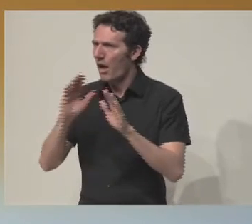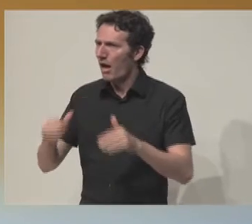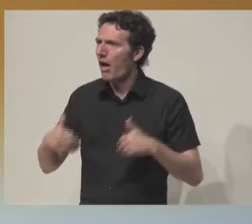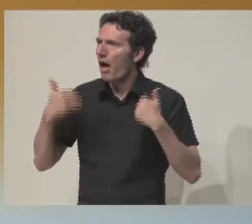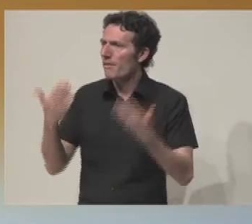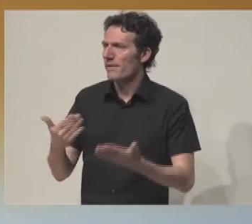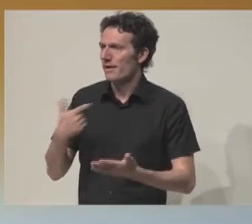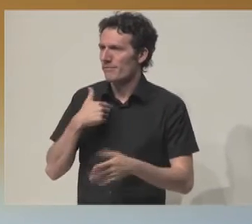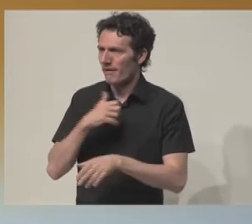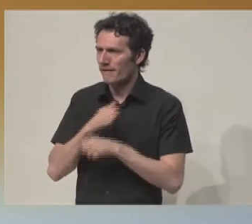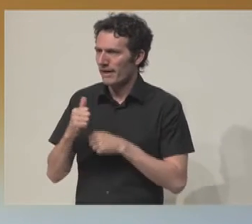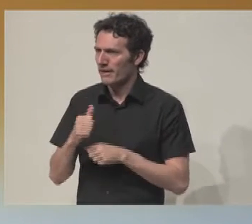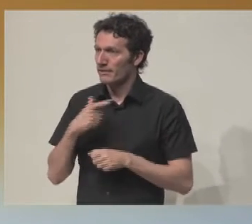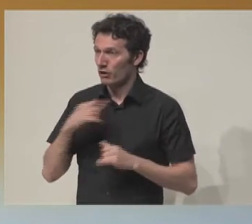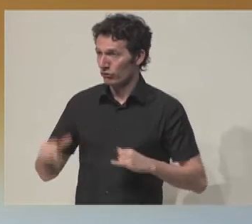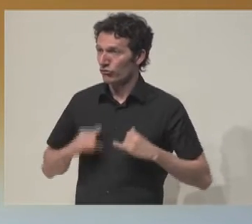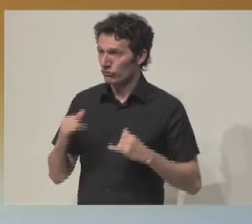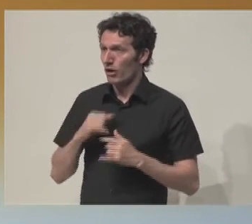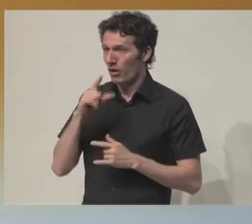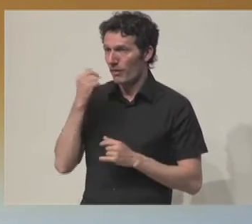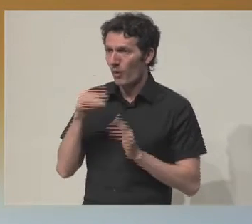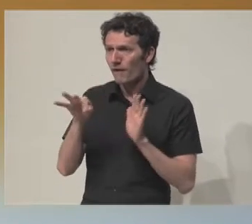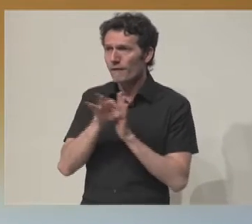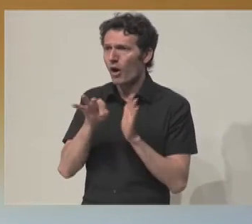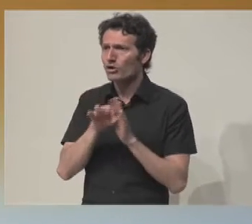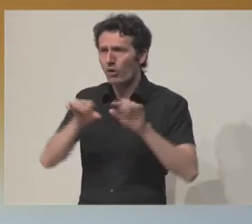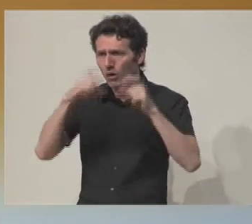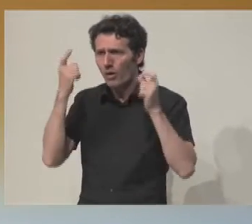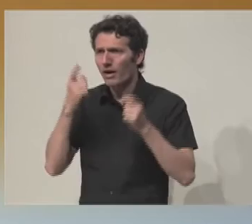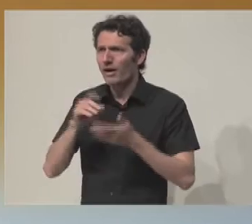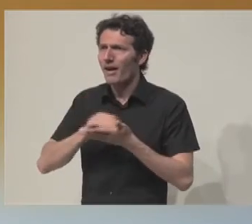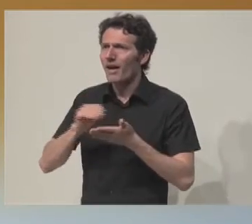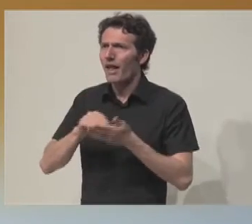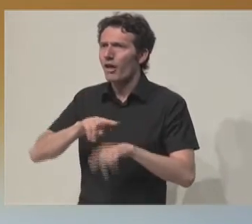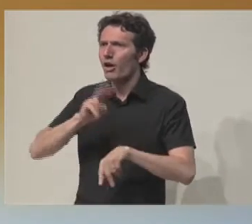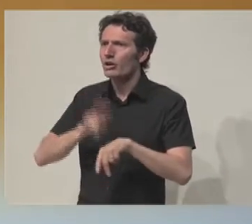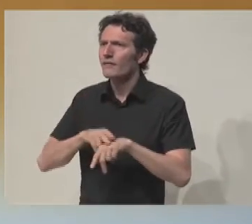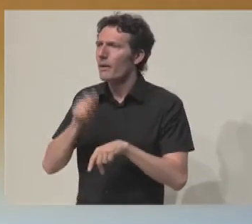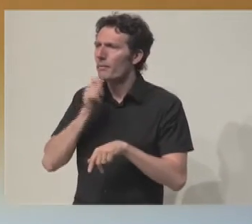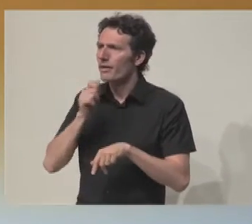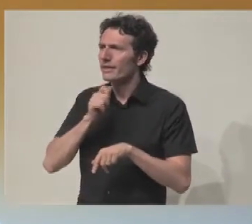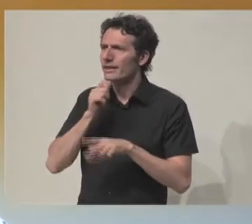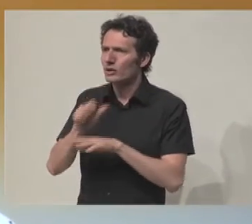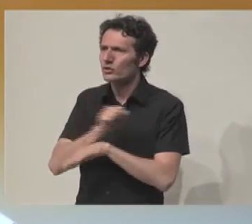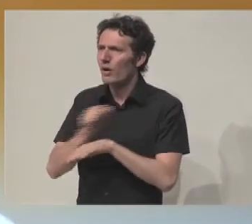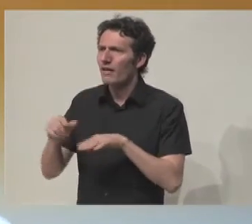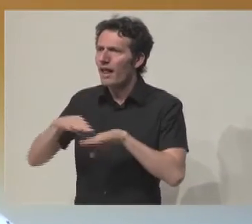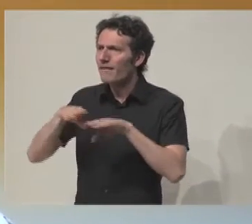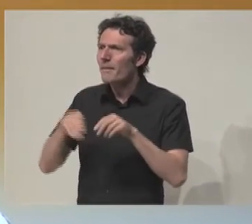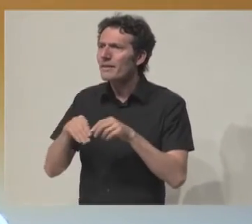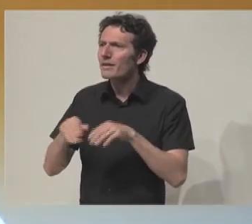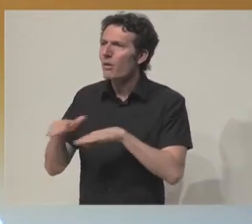alors que j'étais moi même un très jeune homme s'était la fonction de rédacteur en chef du petit journal de cette petite famille police